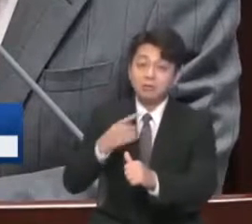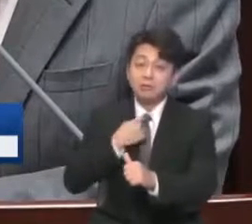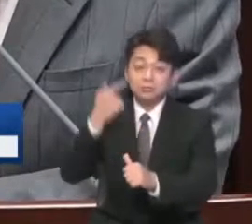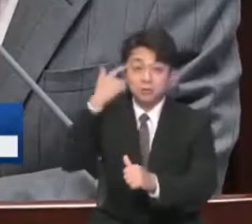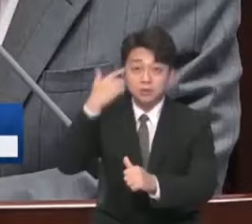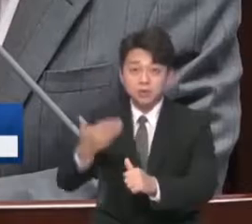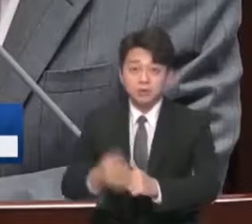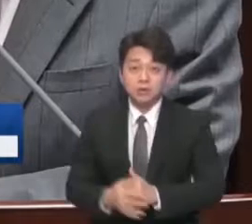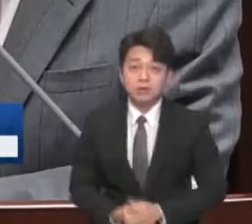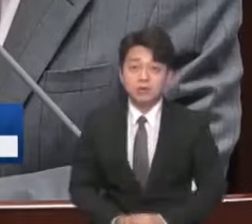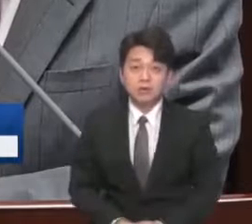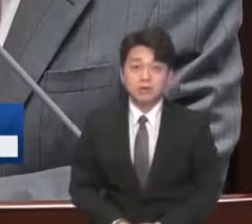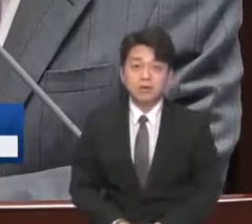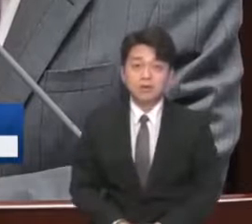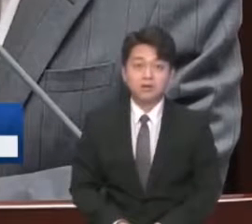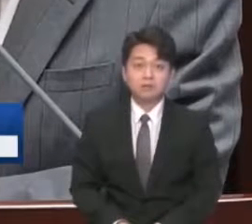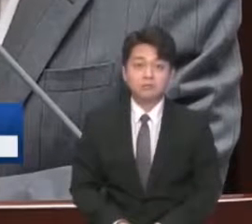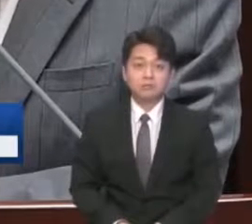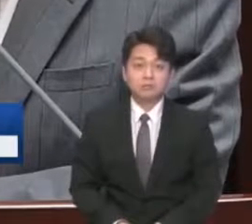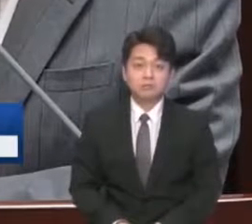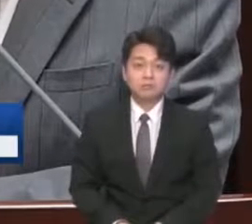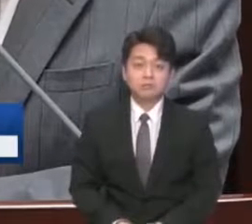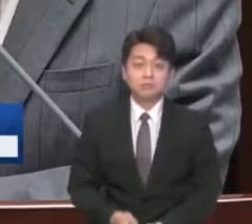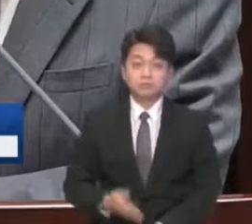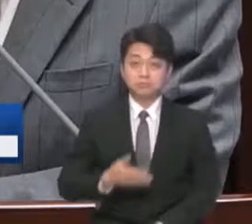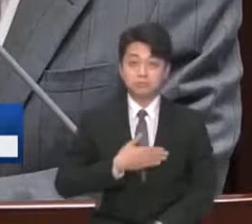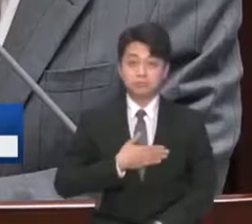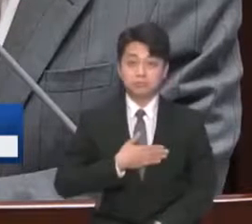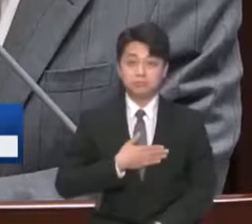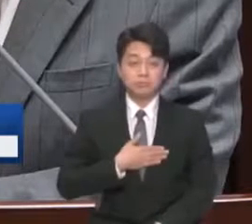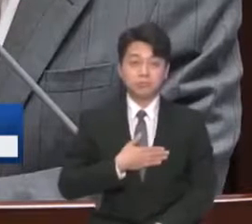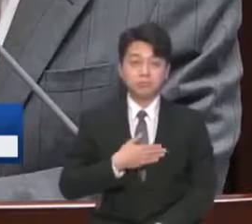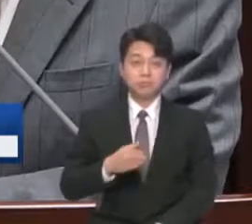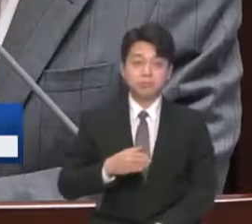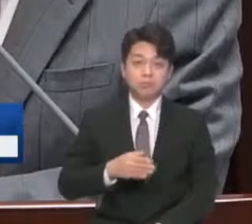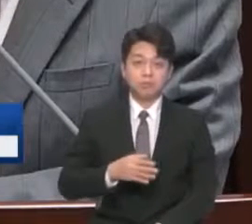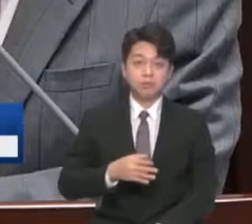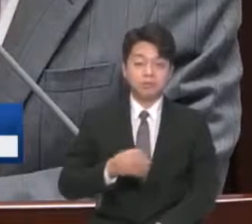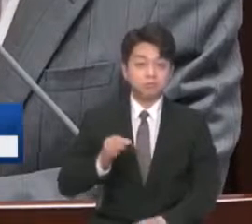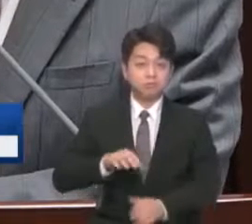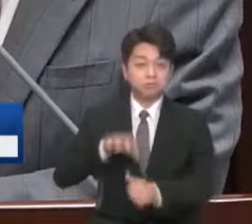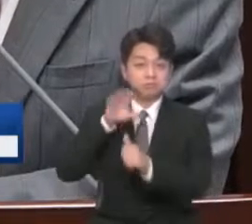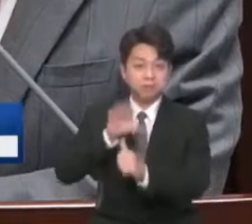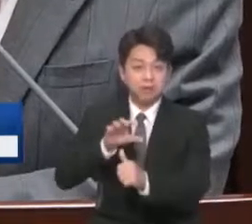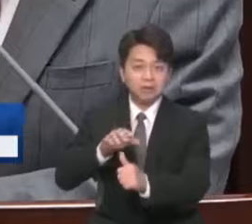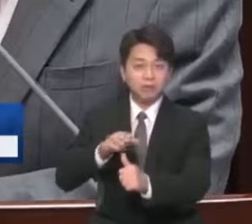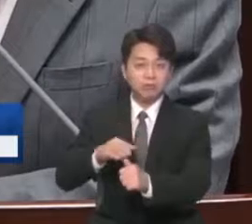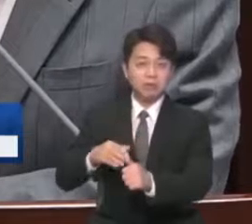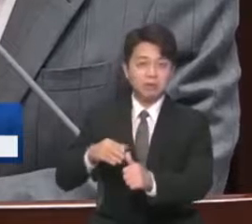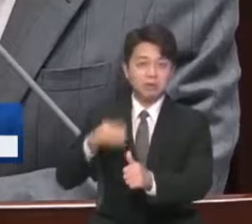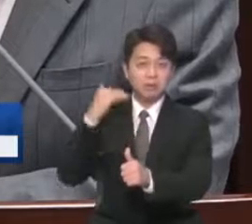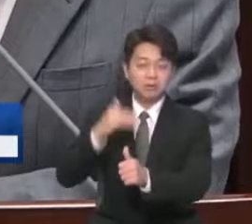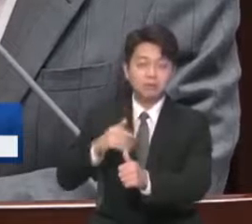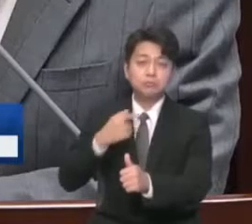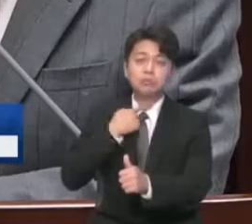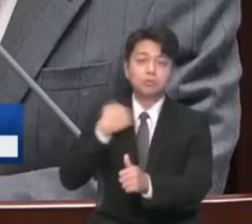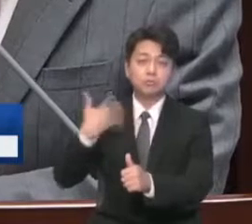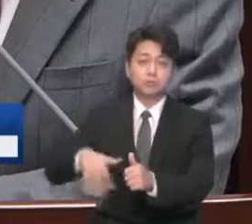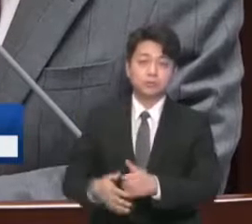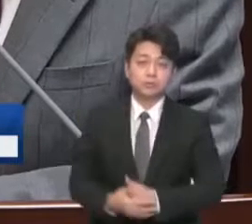어떤 불이익을? 저는 불이익을 준 부분이라든지 이런 부분에 대해서는 확인한 바가 없습니다. 평창